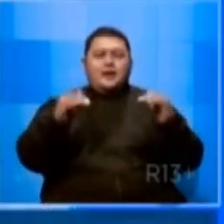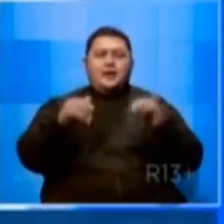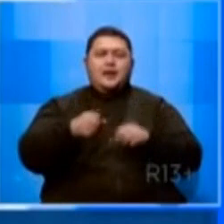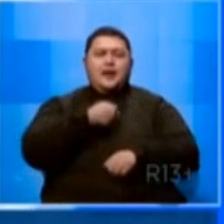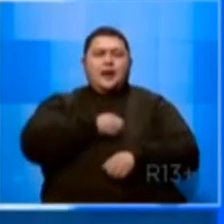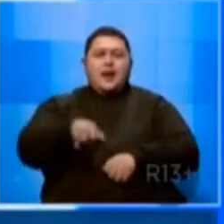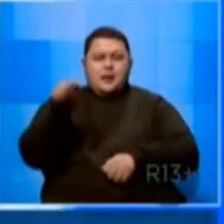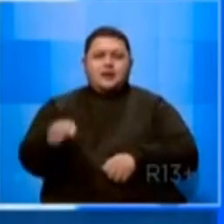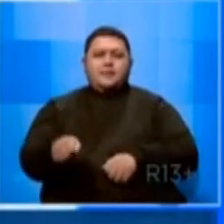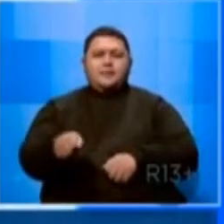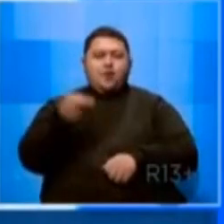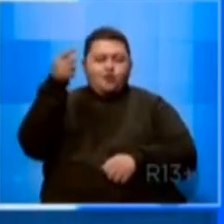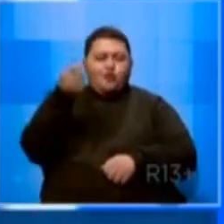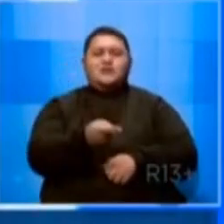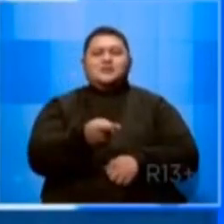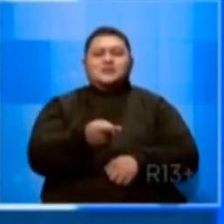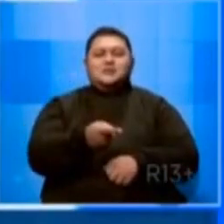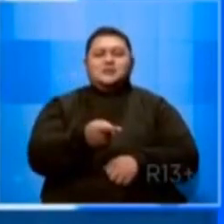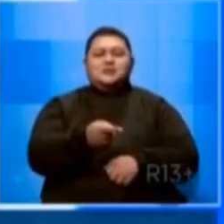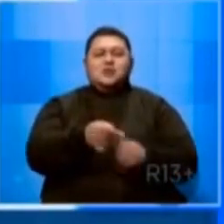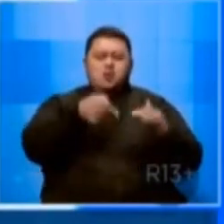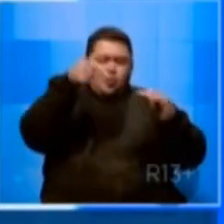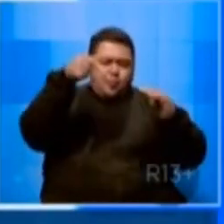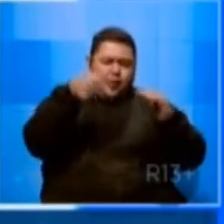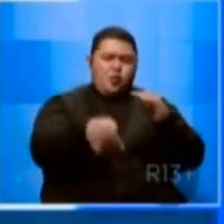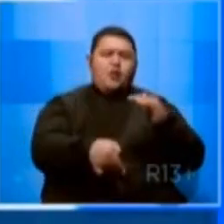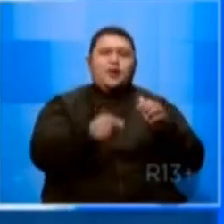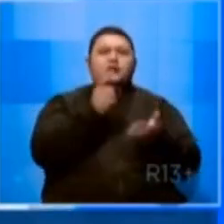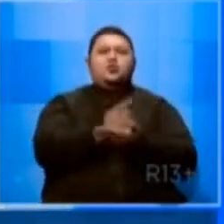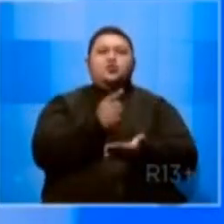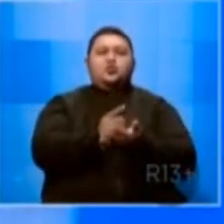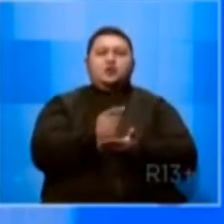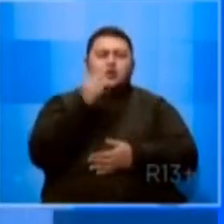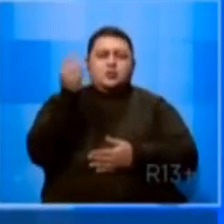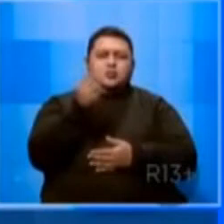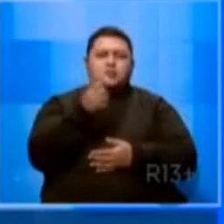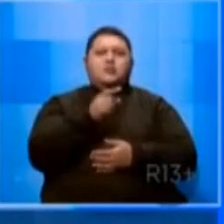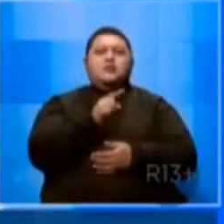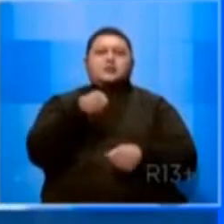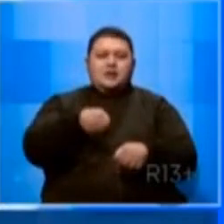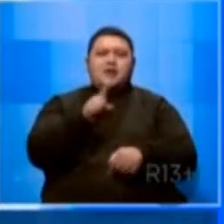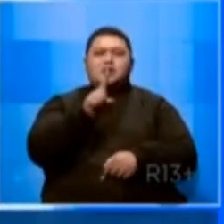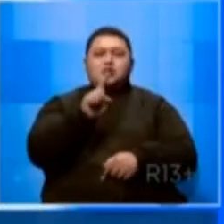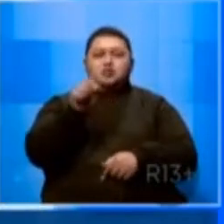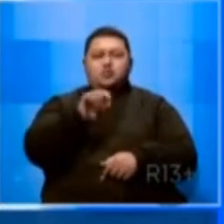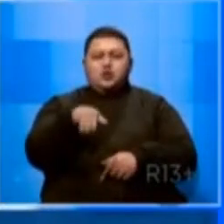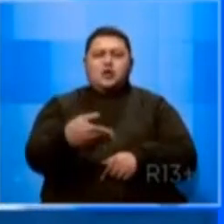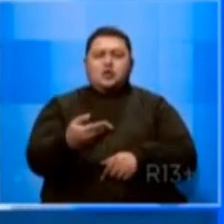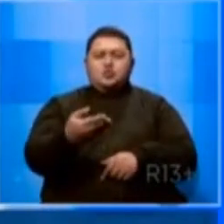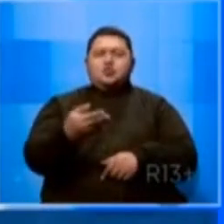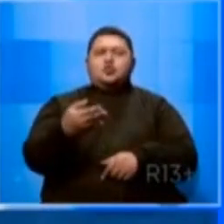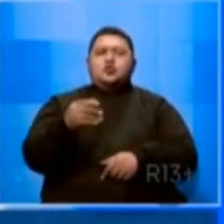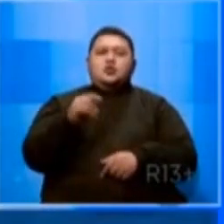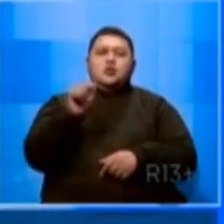hakim bahkan memvonis jauh di bawah tuntutan Jaksa yaitu satu setengah tahun bahwa